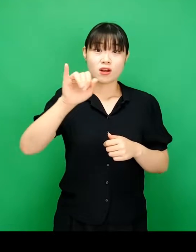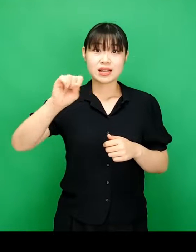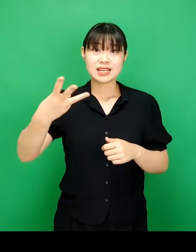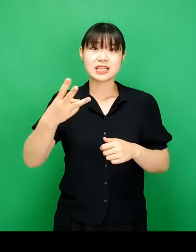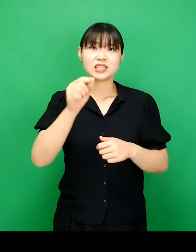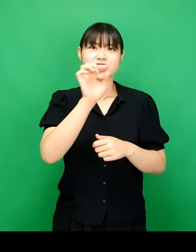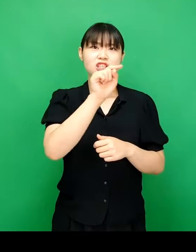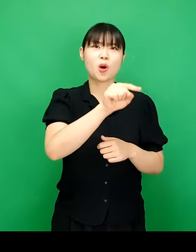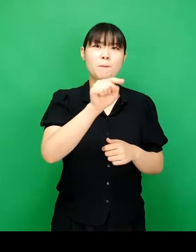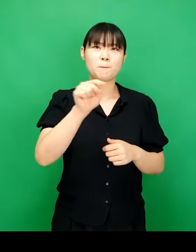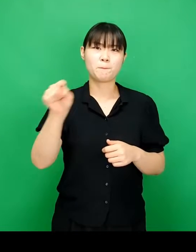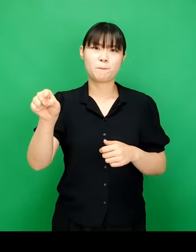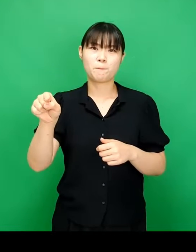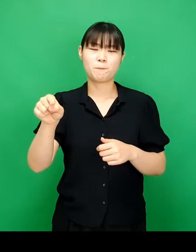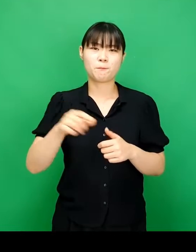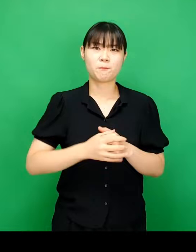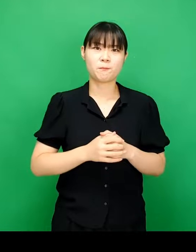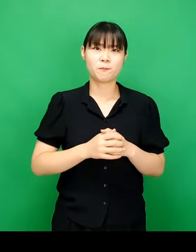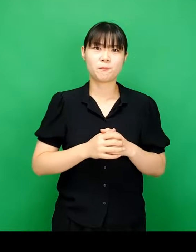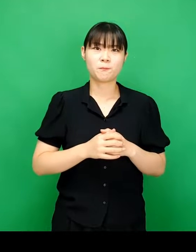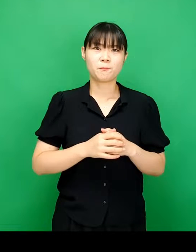점으로 나눠진 텍스트 데이터입니다.